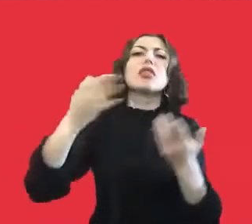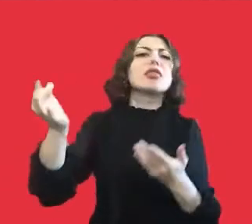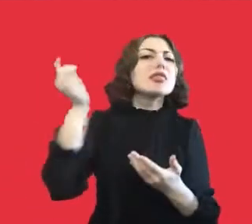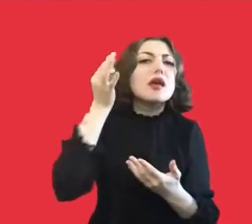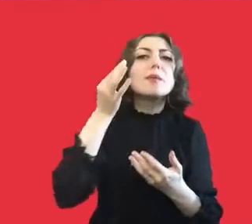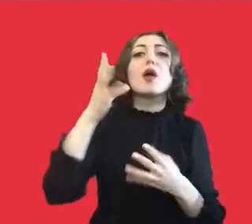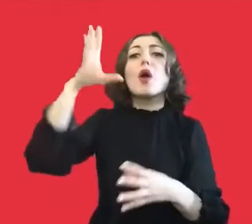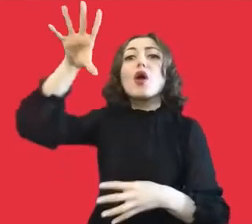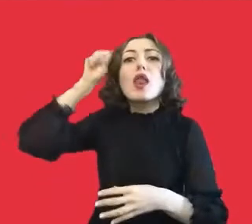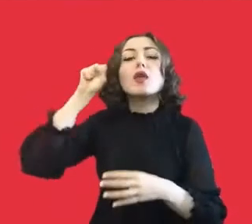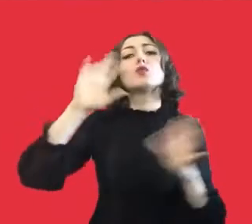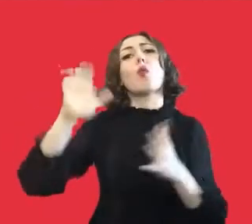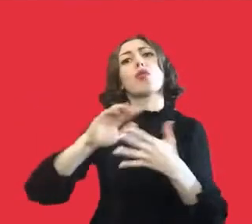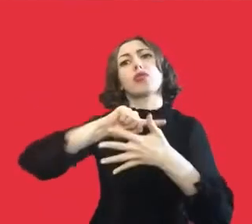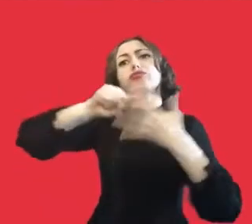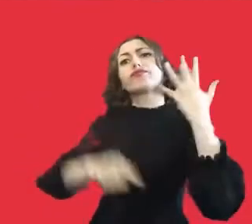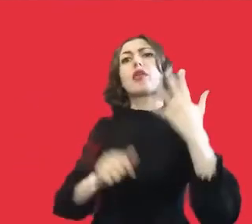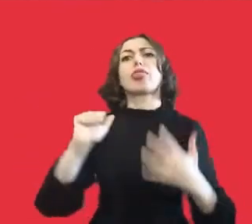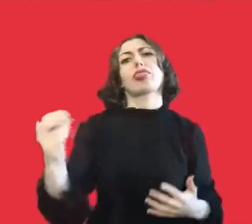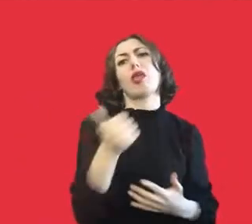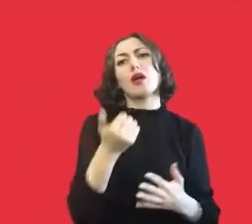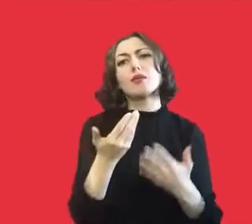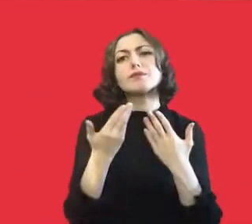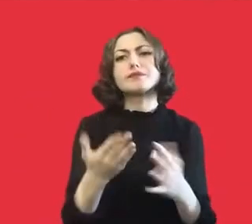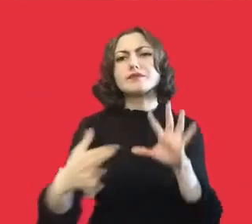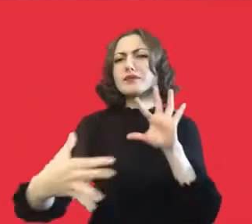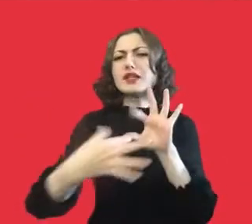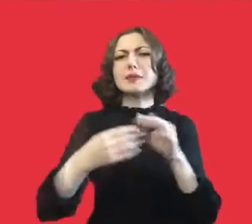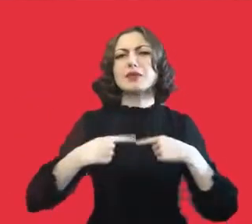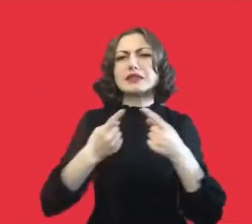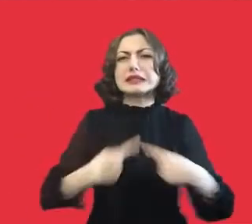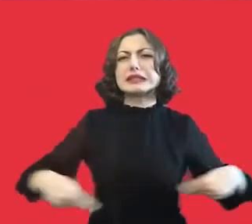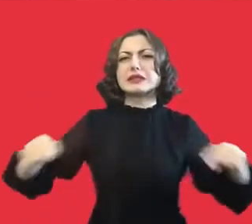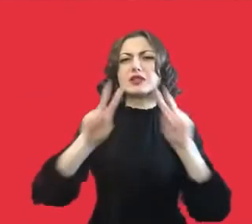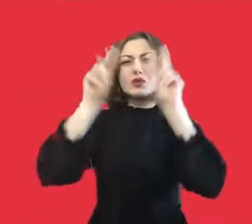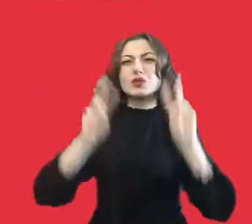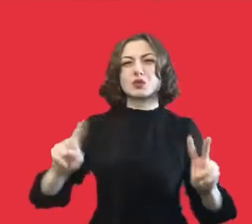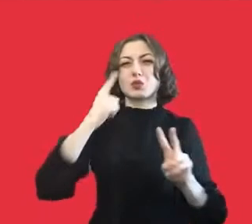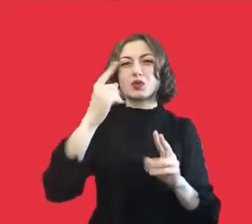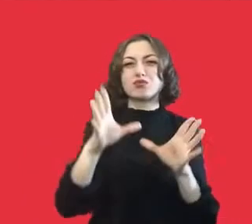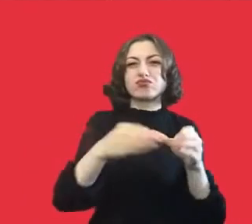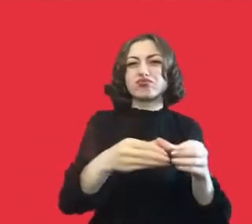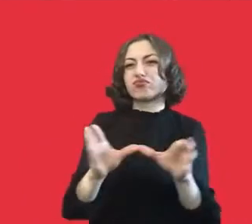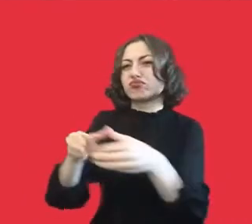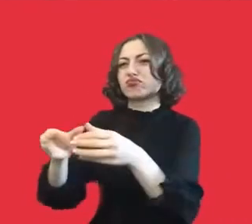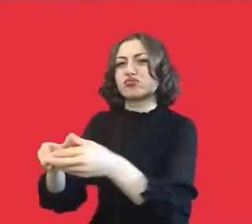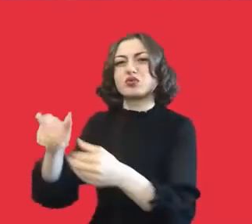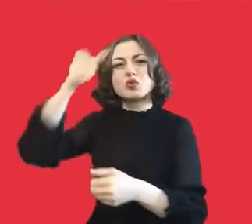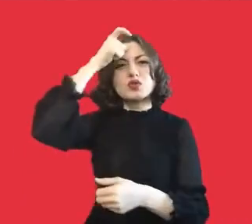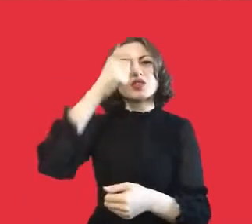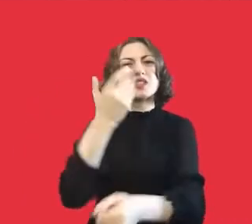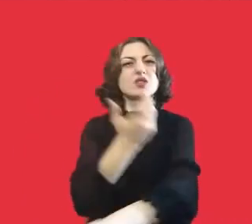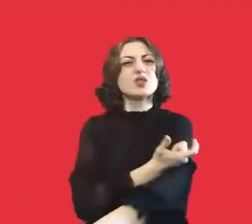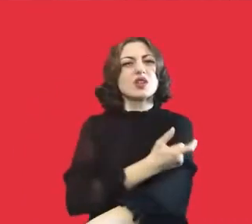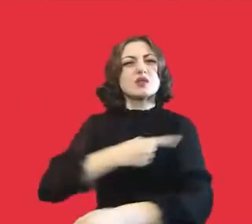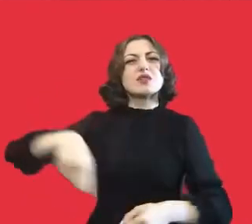için değerli. Şimdi bizim kendi ulusal cemiyet olarak Türk Kızılay'ın bu 152 yıllık